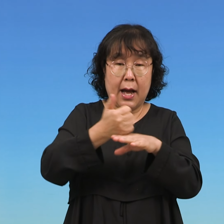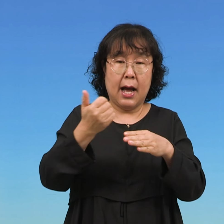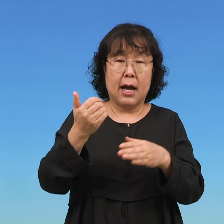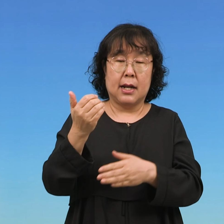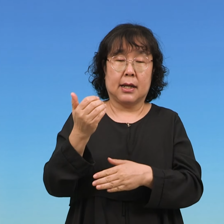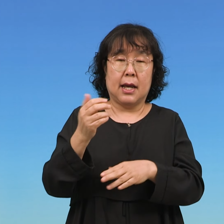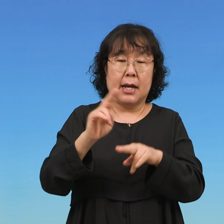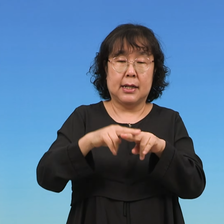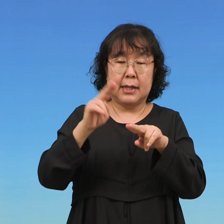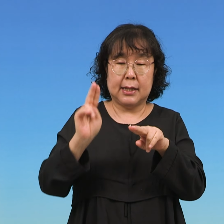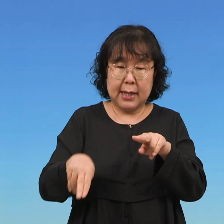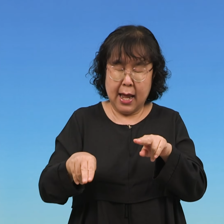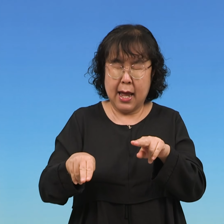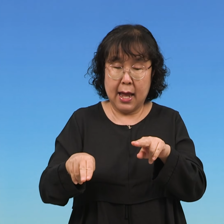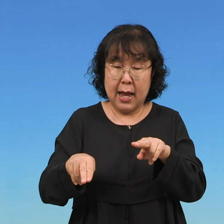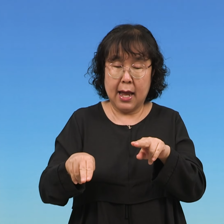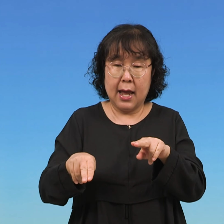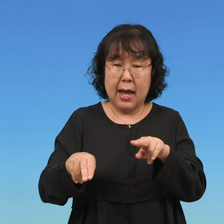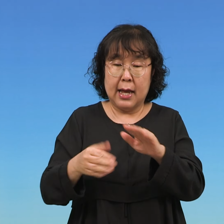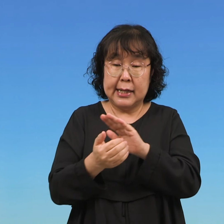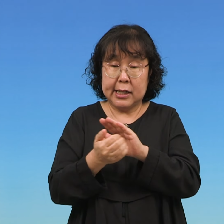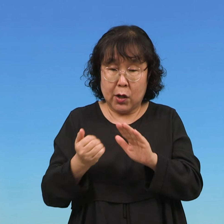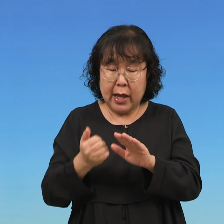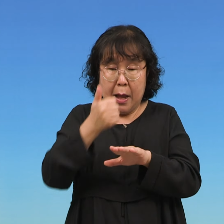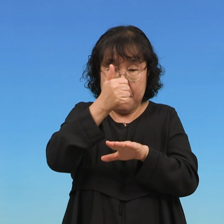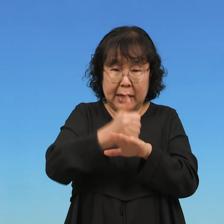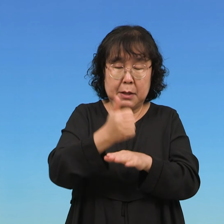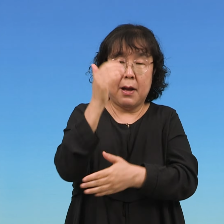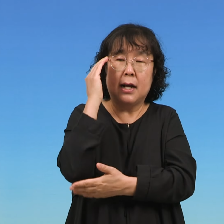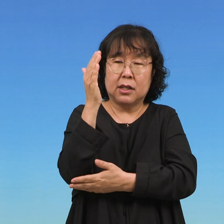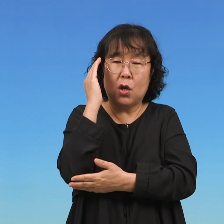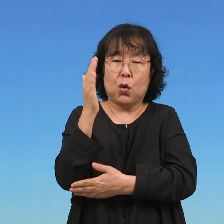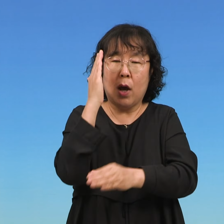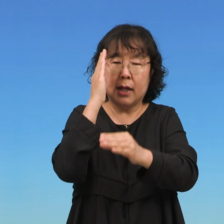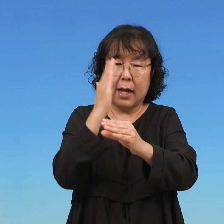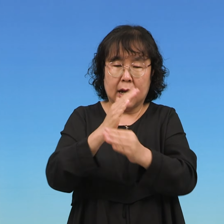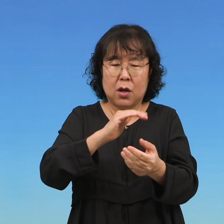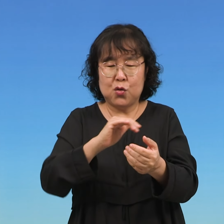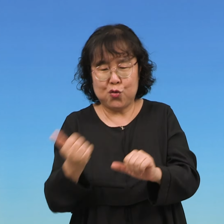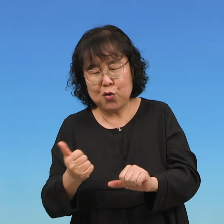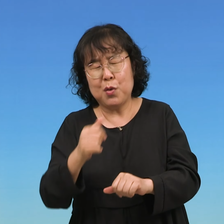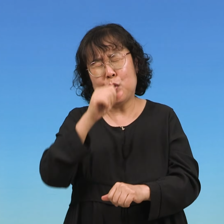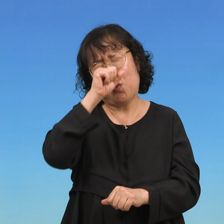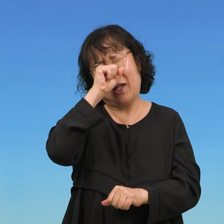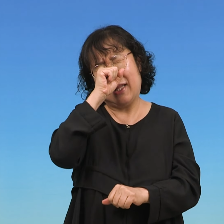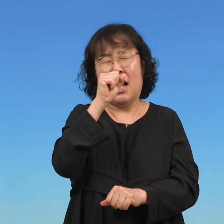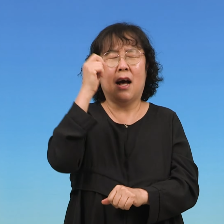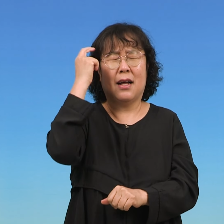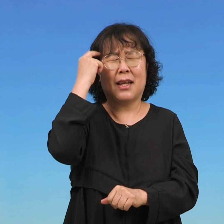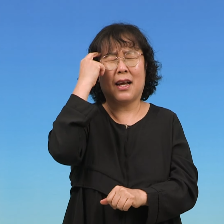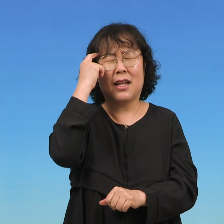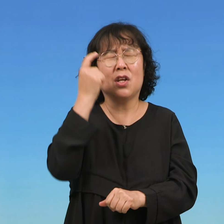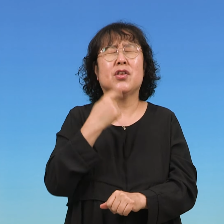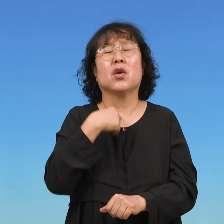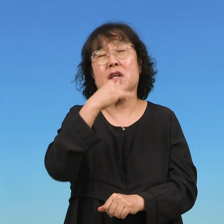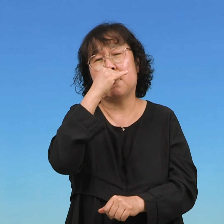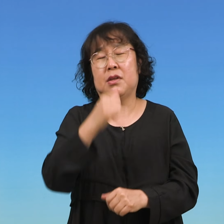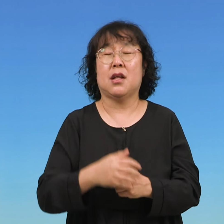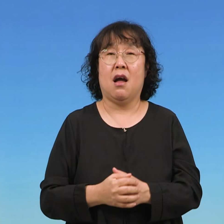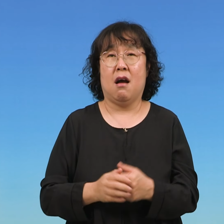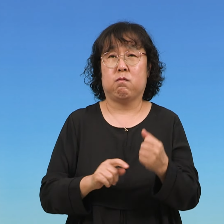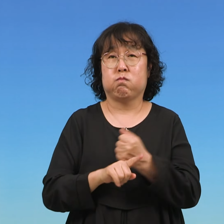이제 은퇴를 앞둔 마지막 예배 마지막 설교하다가 죽었으면 좋겠다 그런 생각을 한 적도 있습니다